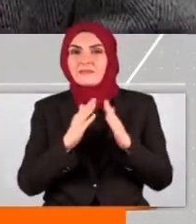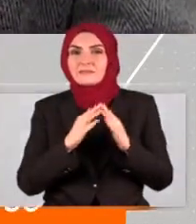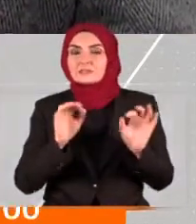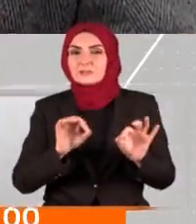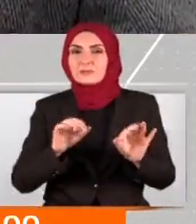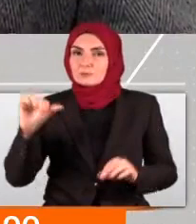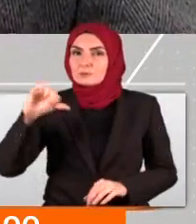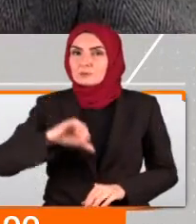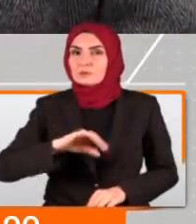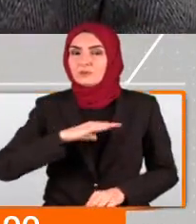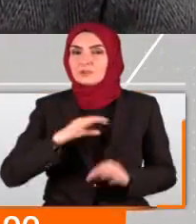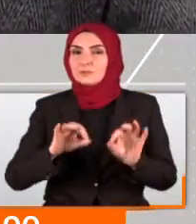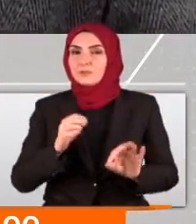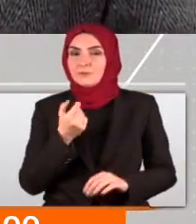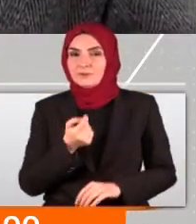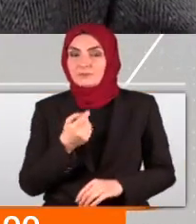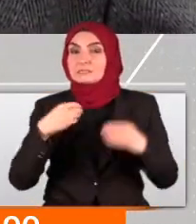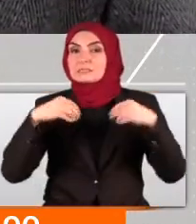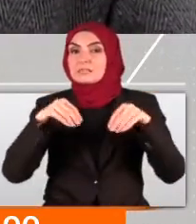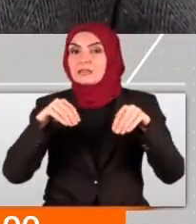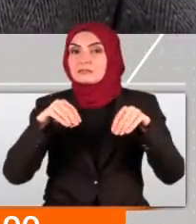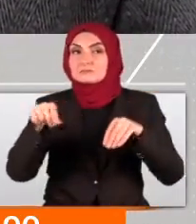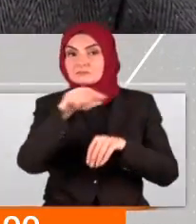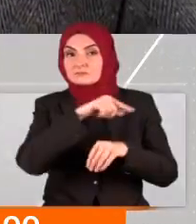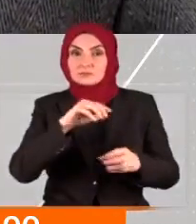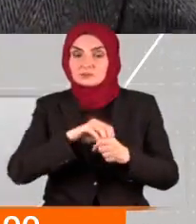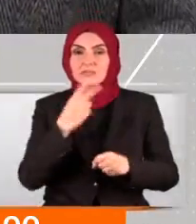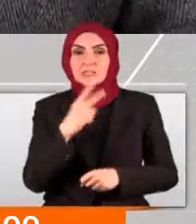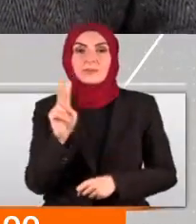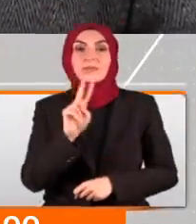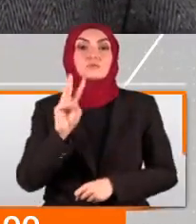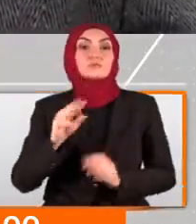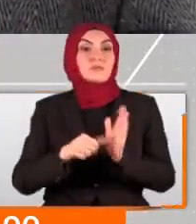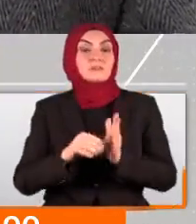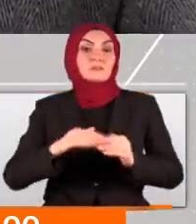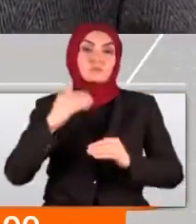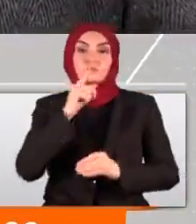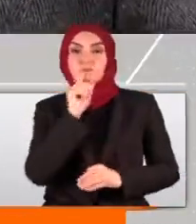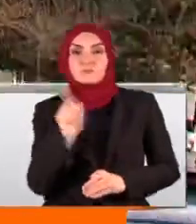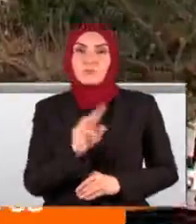Kiralıkta bir gevşeme var şu anda. Satılık piyasalarında da ben 2023'ten sonra %30 civarında bir düşüş bekliyorum.